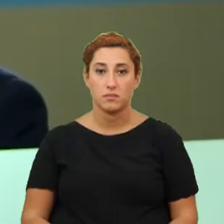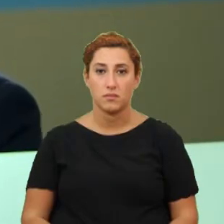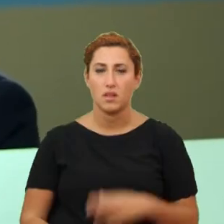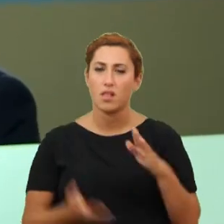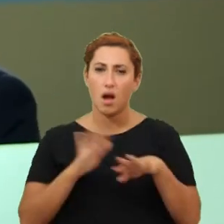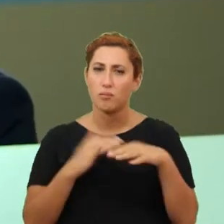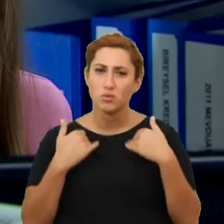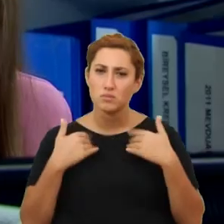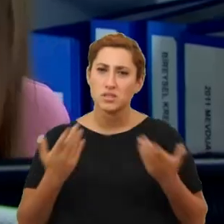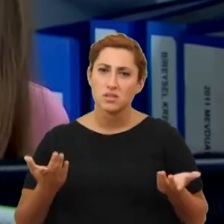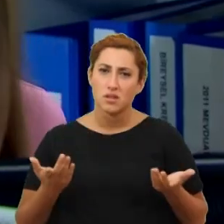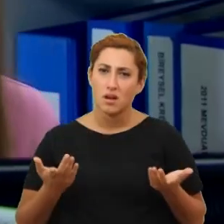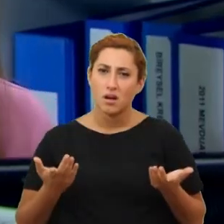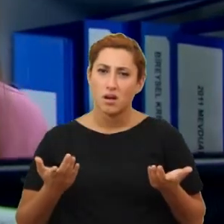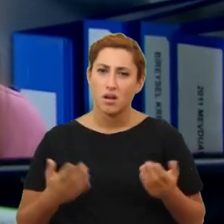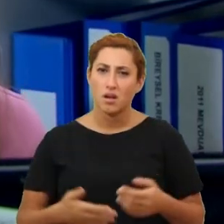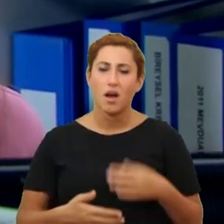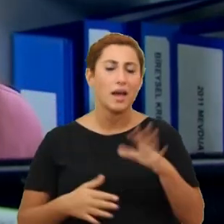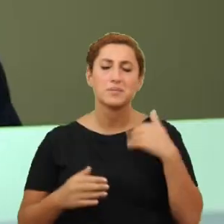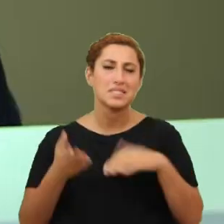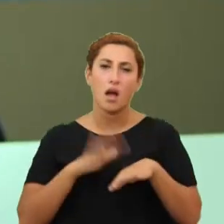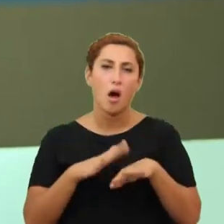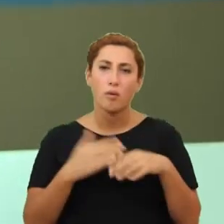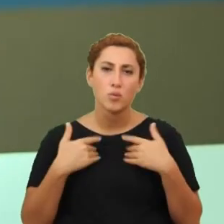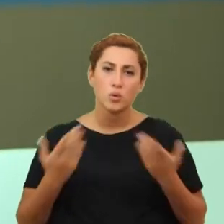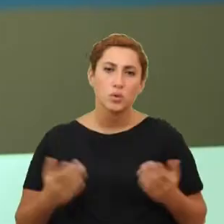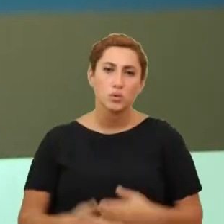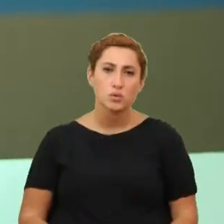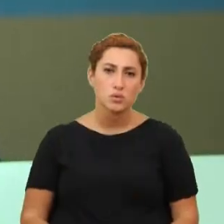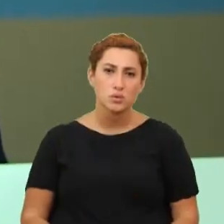Ne yapıyoruz biz ya? Ha biz ne yapıyoruz ya?